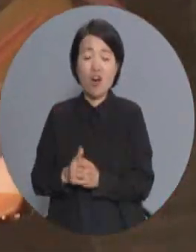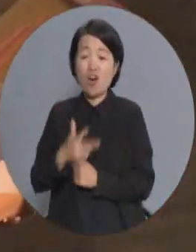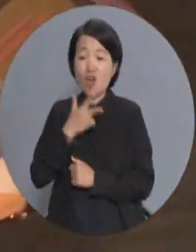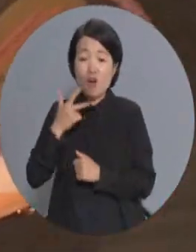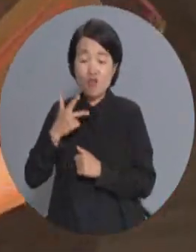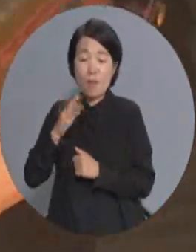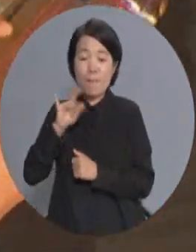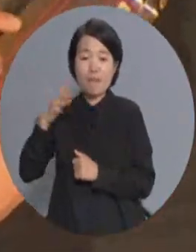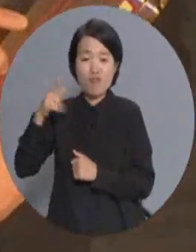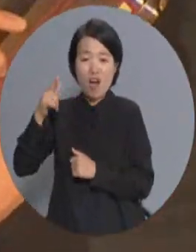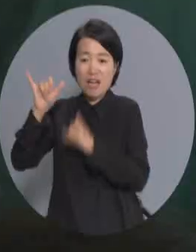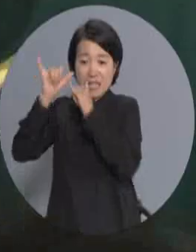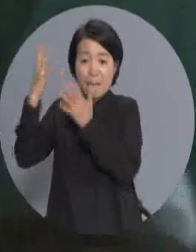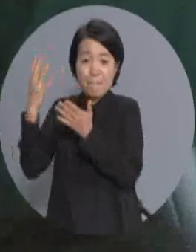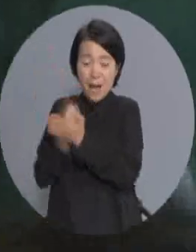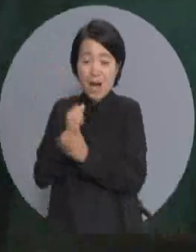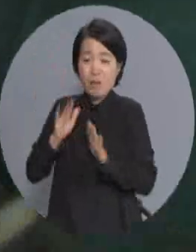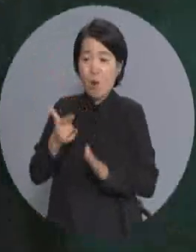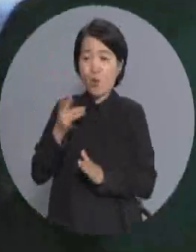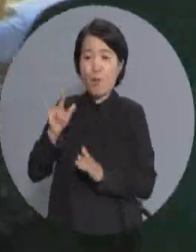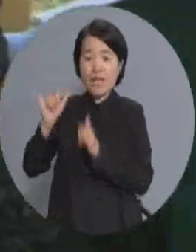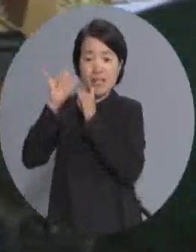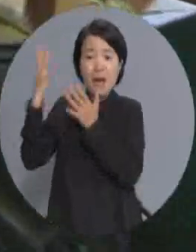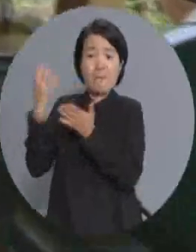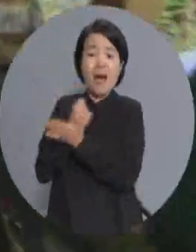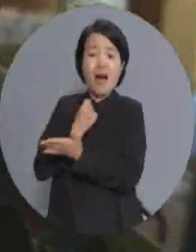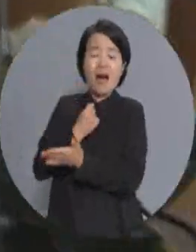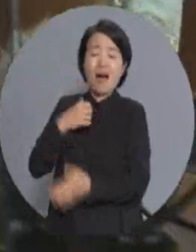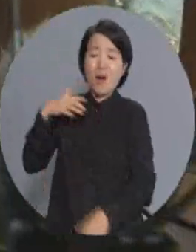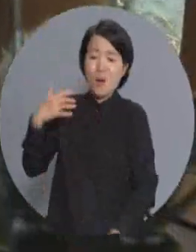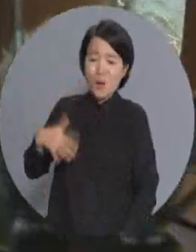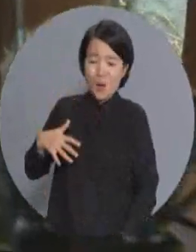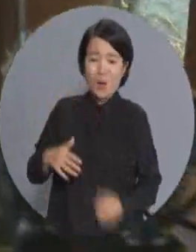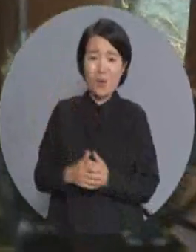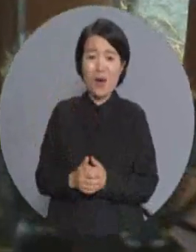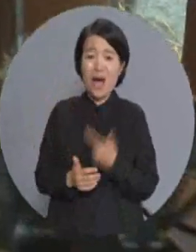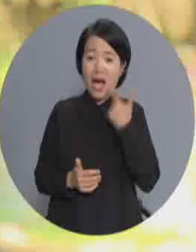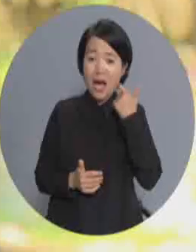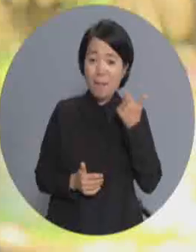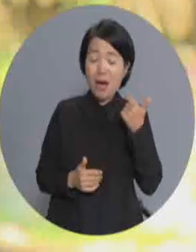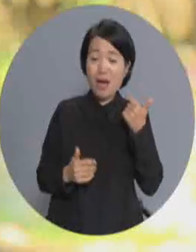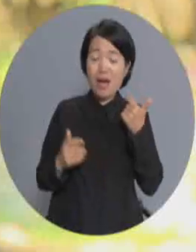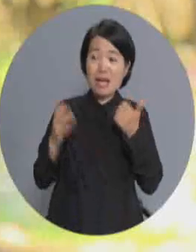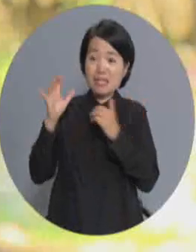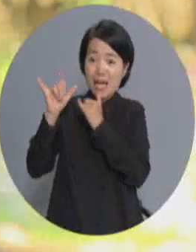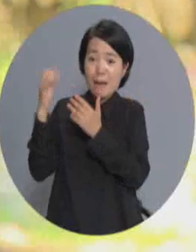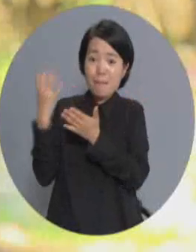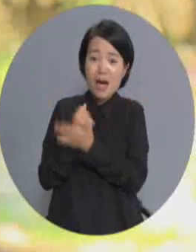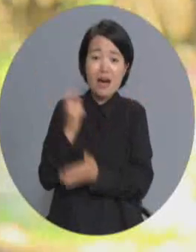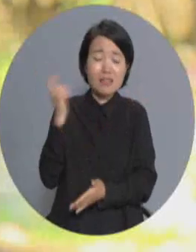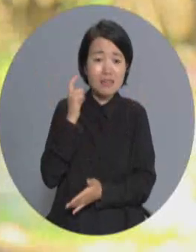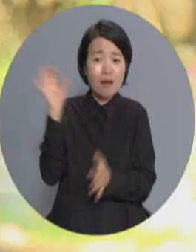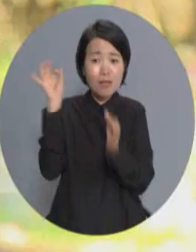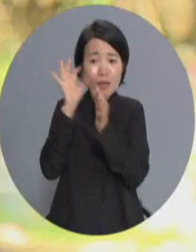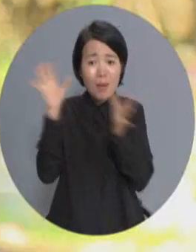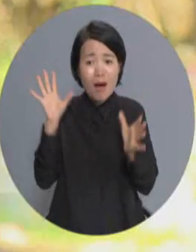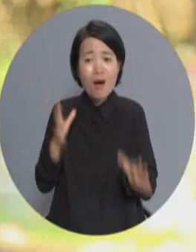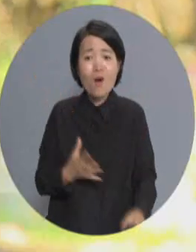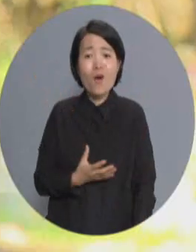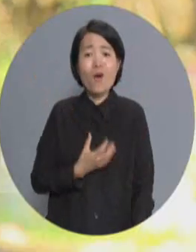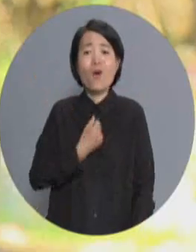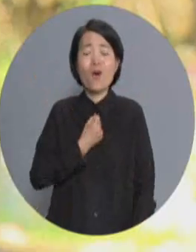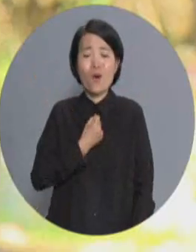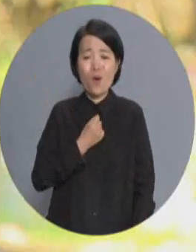문학상까지 거머쥐었습니다. 고향 장흥에서 수상 소식을 들은 부친인 한승원 작가는 전혀 예상하지 못했다며 놀라움을